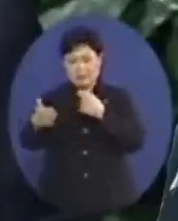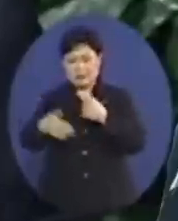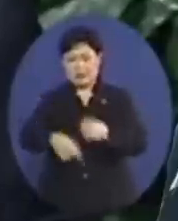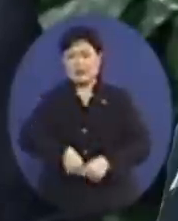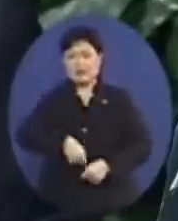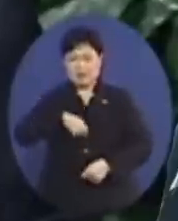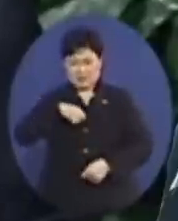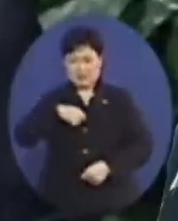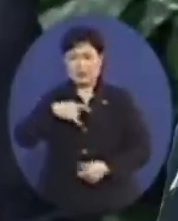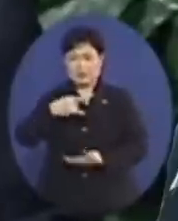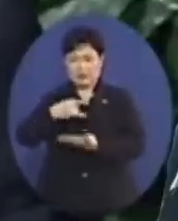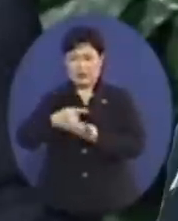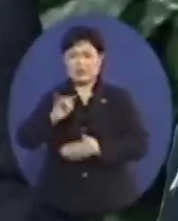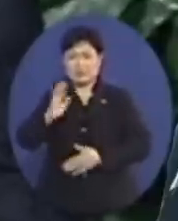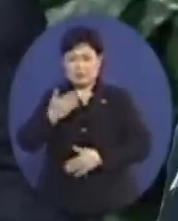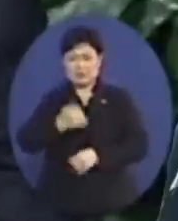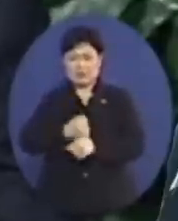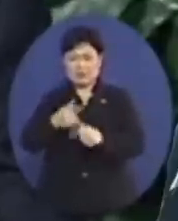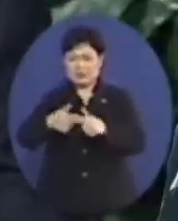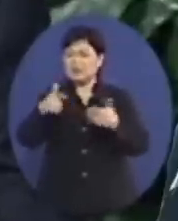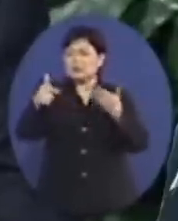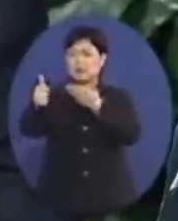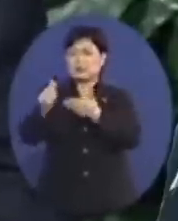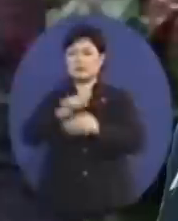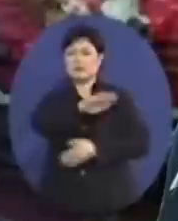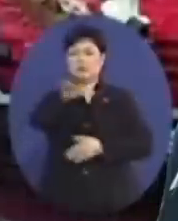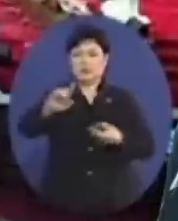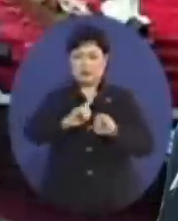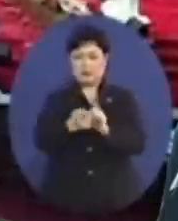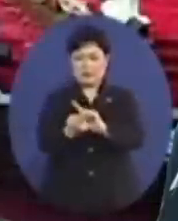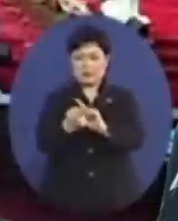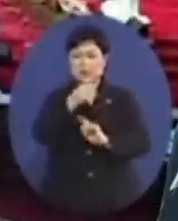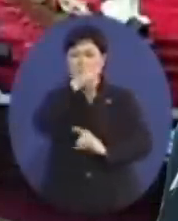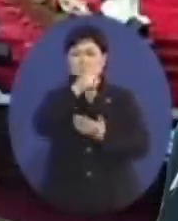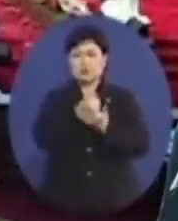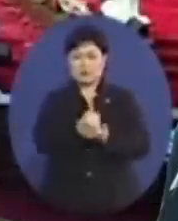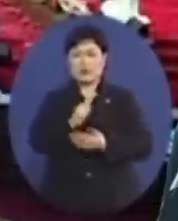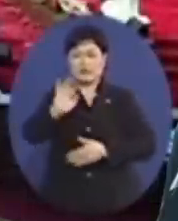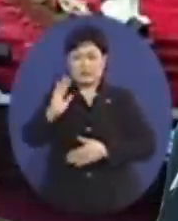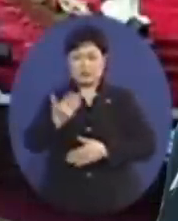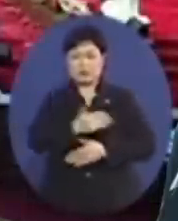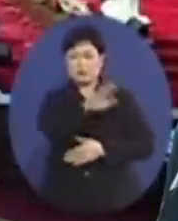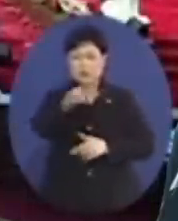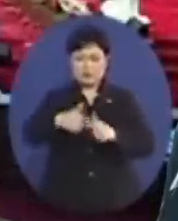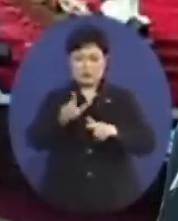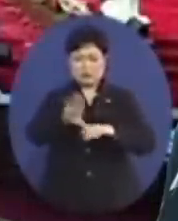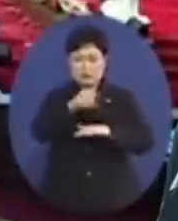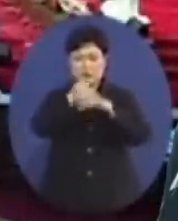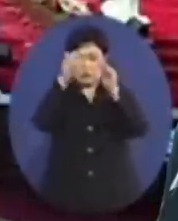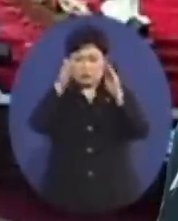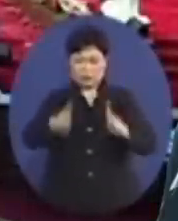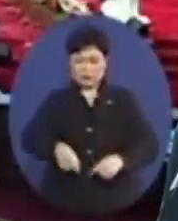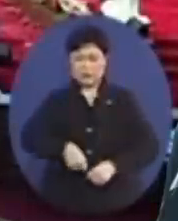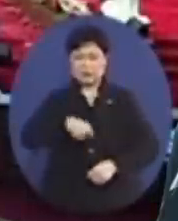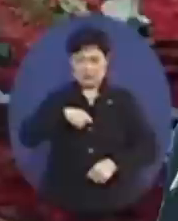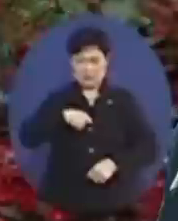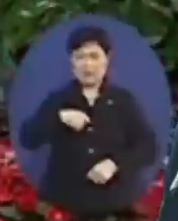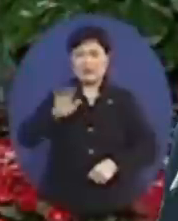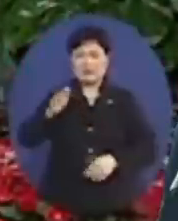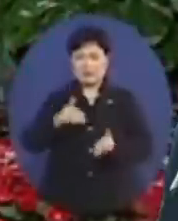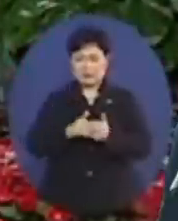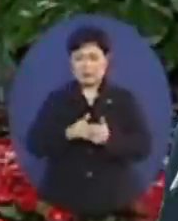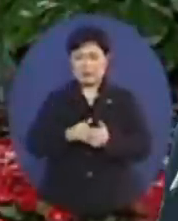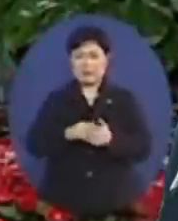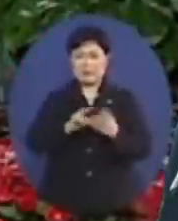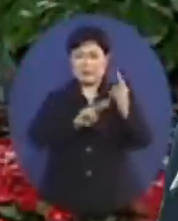것입니다. 예수님이 우리의 대신하여 죄가 되시고 우리는 예수님을 통해서 의가 되는 것입니다.